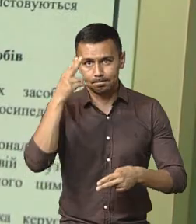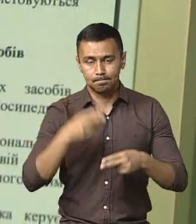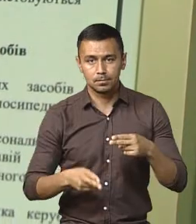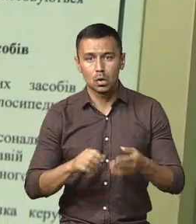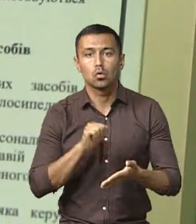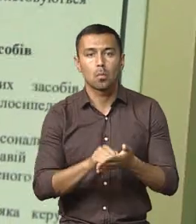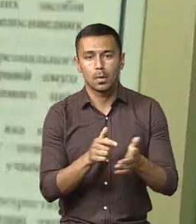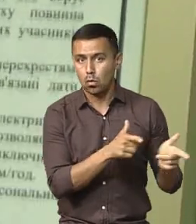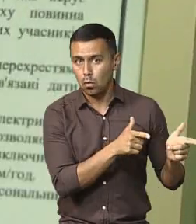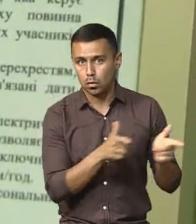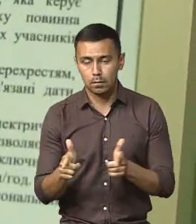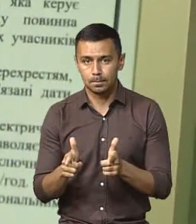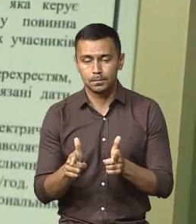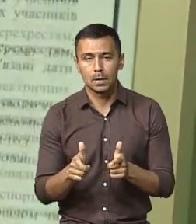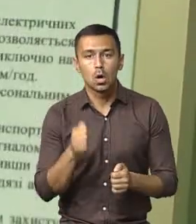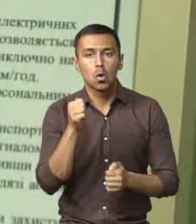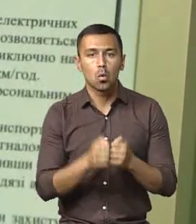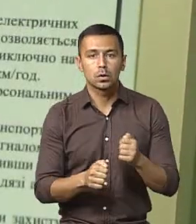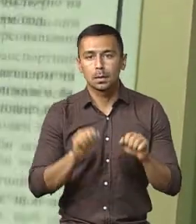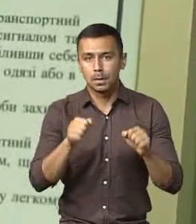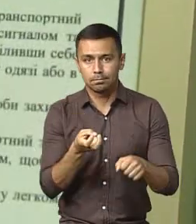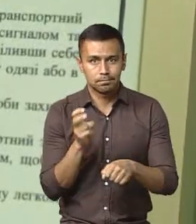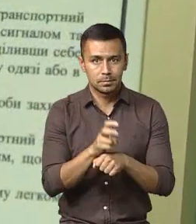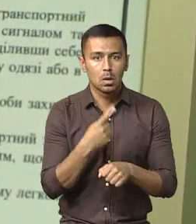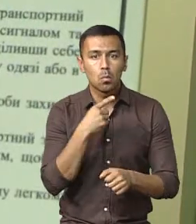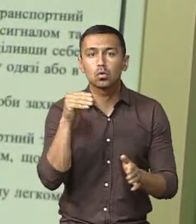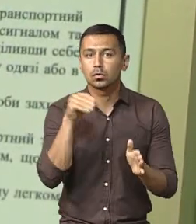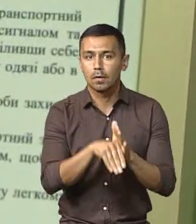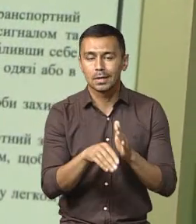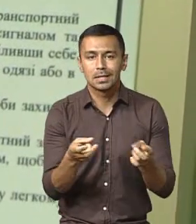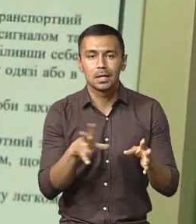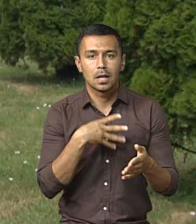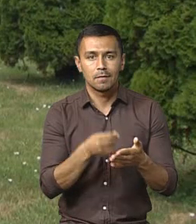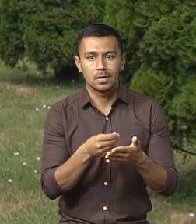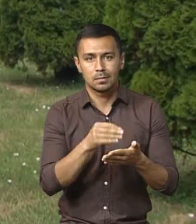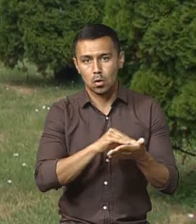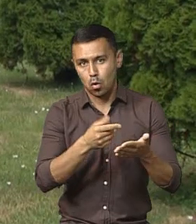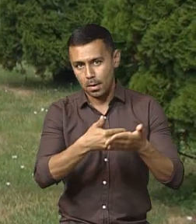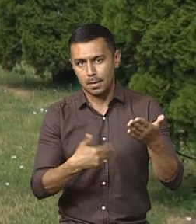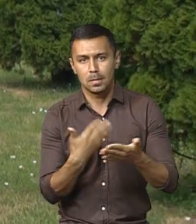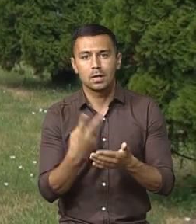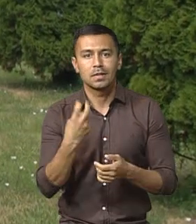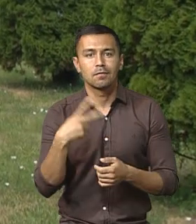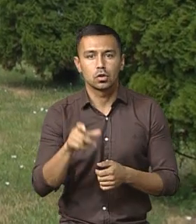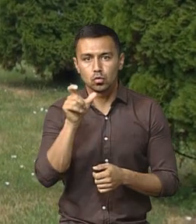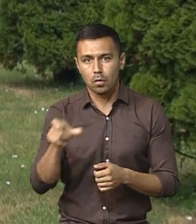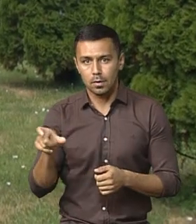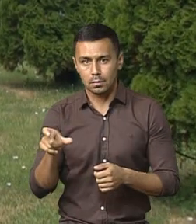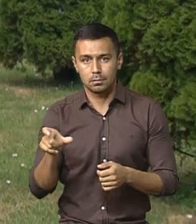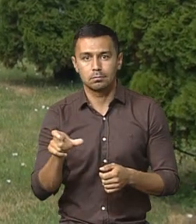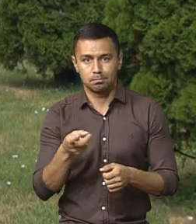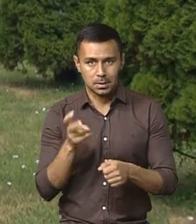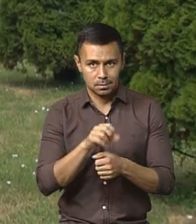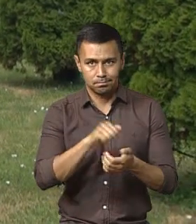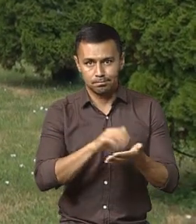і документ готовий. Кожен міг зайти, проголосувати, залишити свій коментар. Близько 220 чоловік відгукнулося.